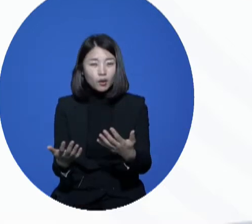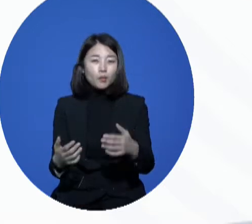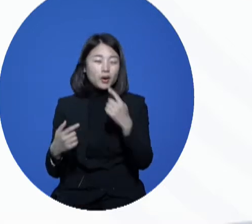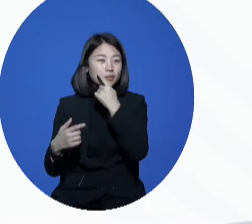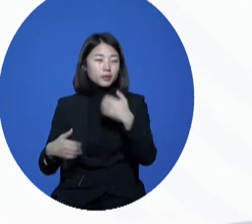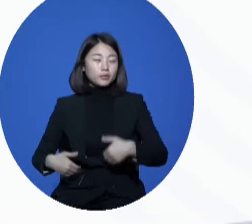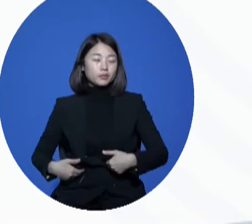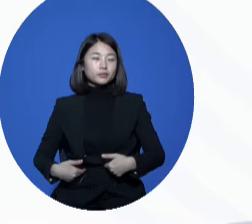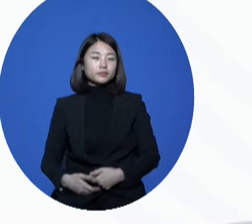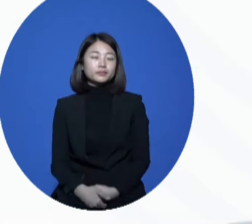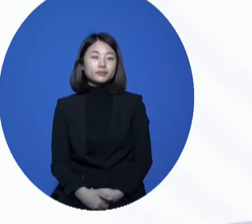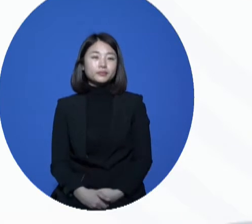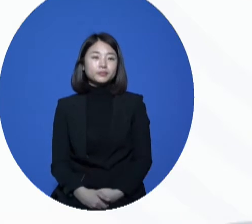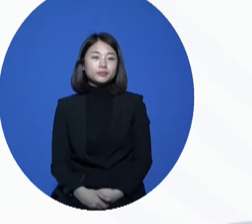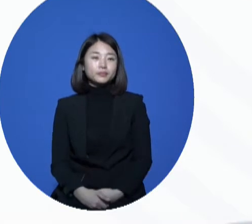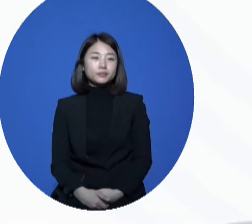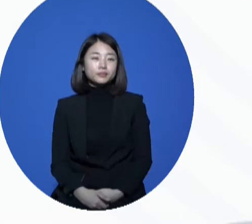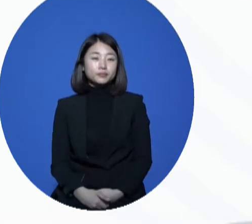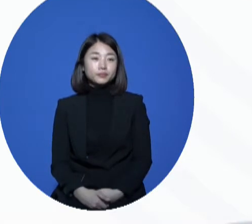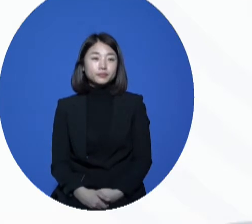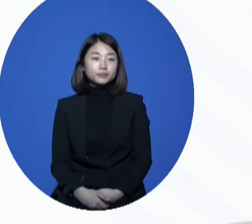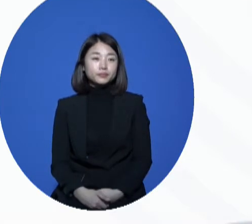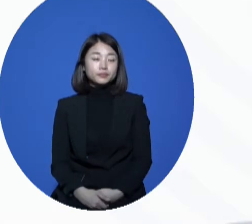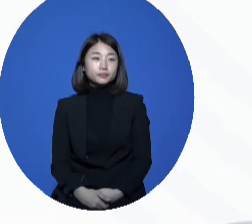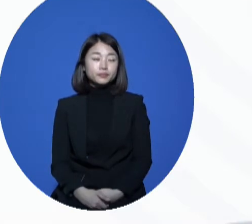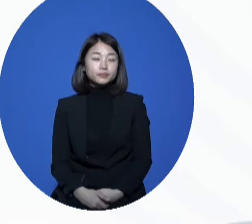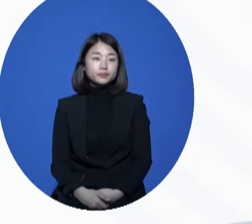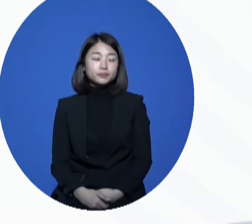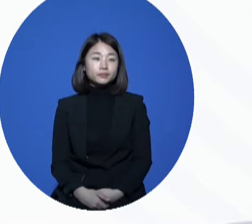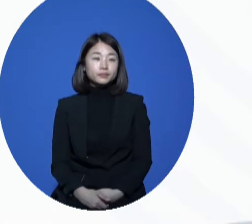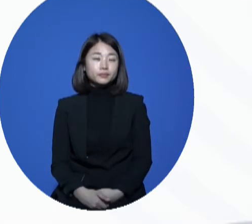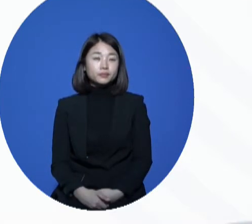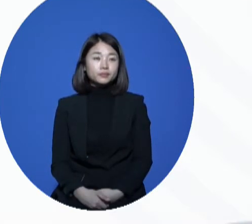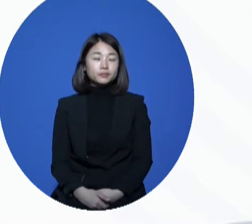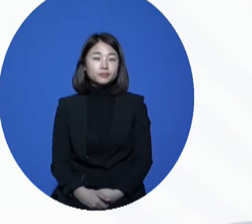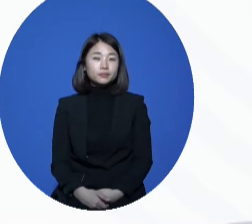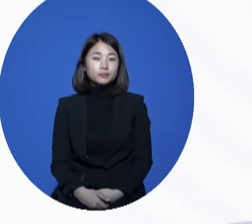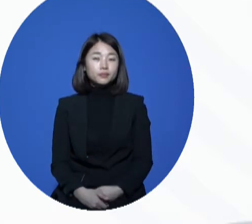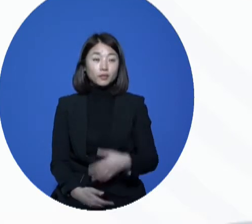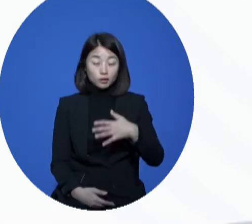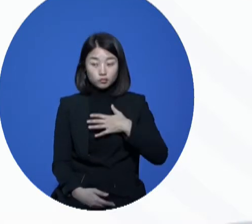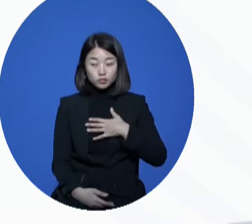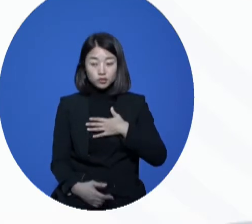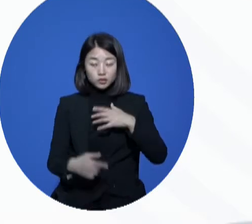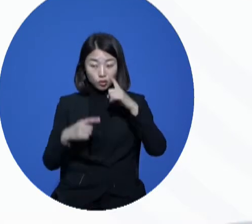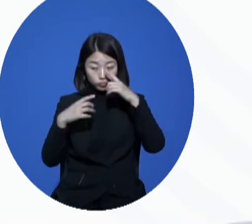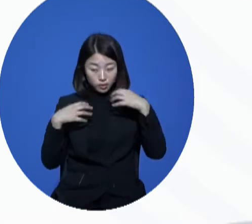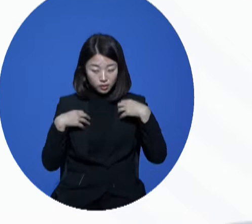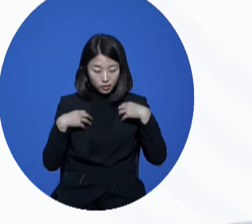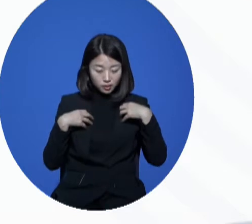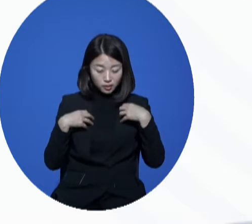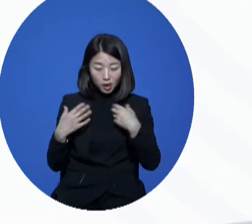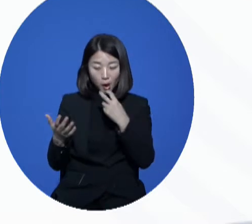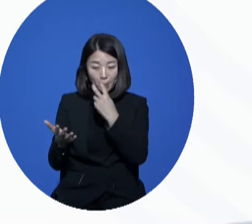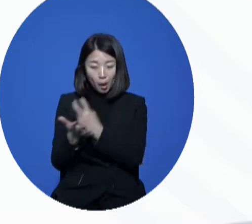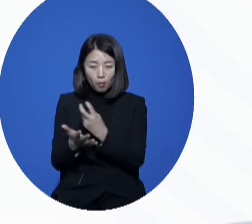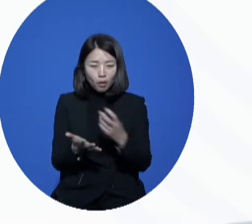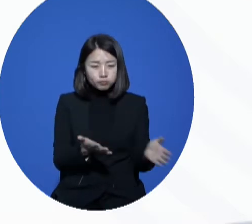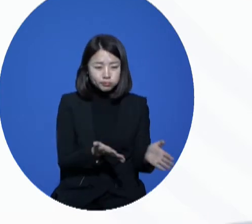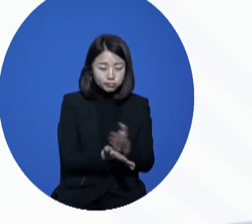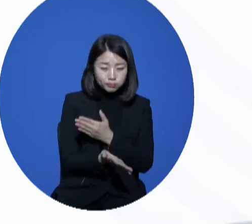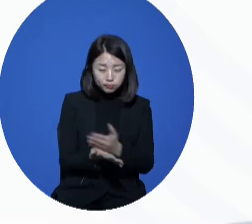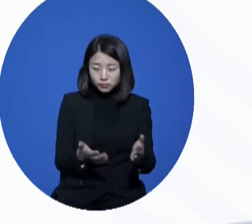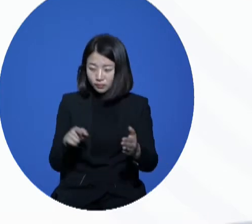밝혀야 됩니다. 그런데 그 당시에는 우리 정부가 시설을 법적인 근거